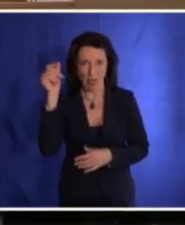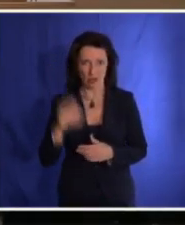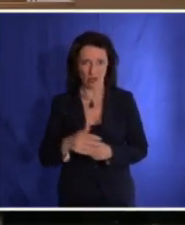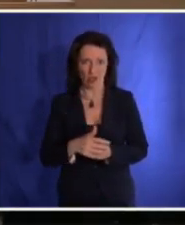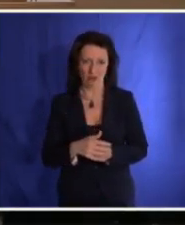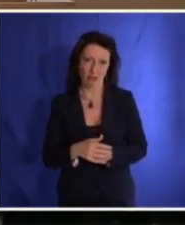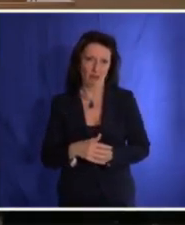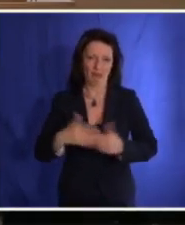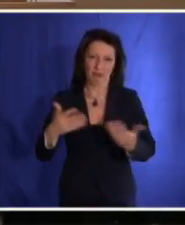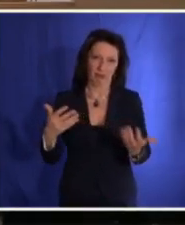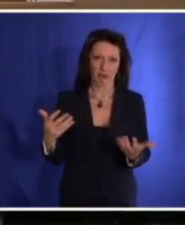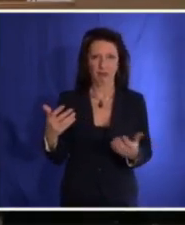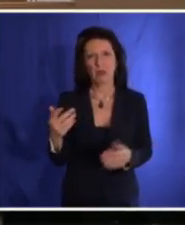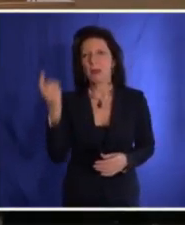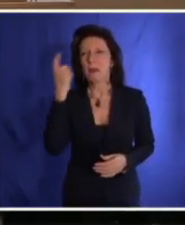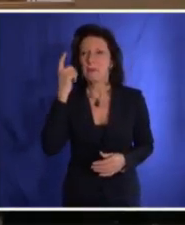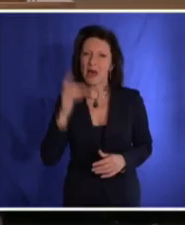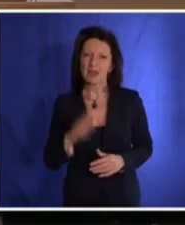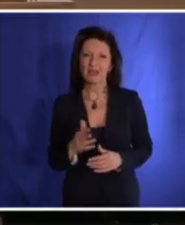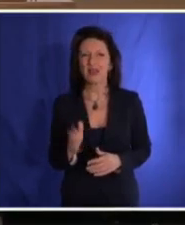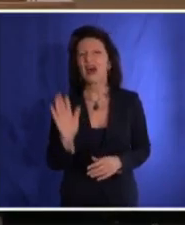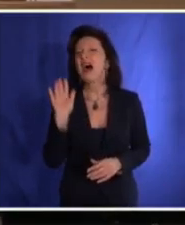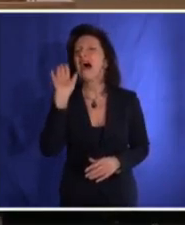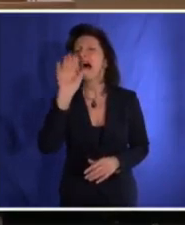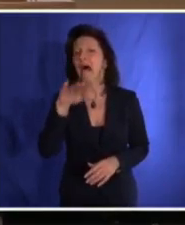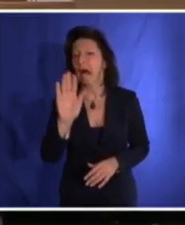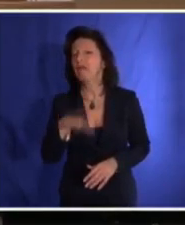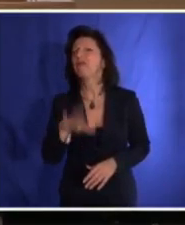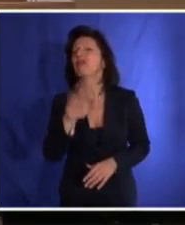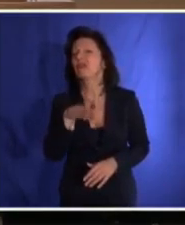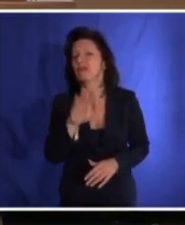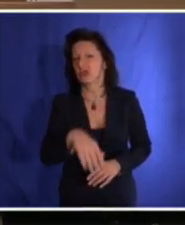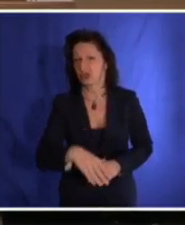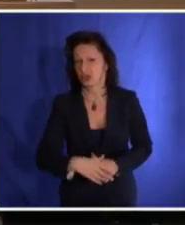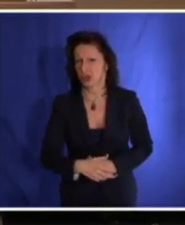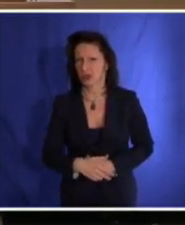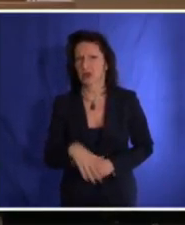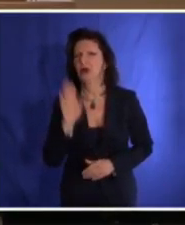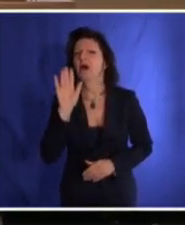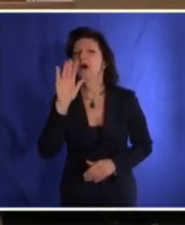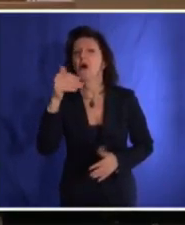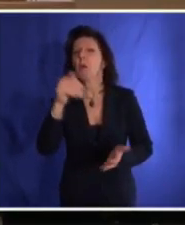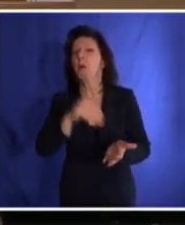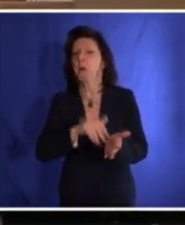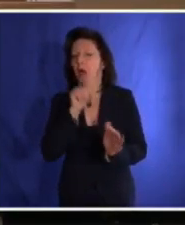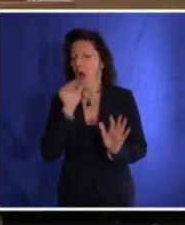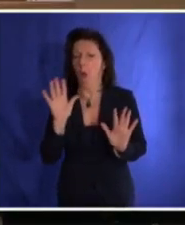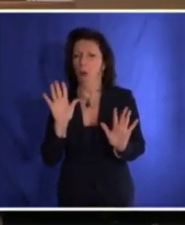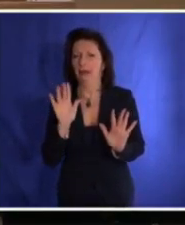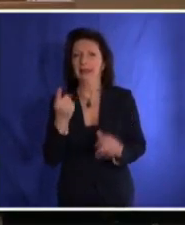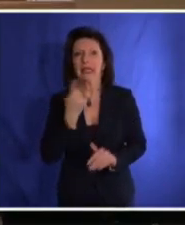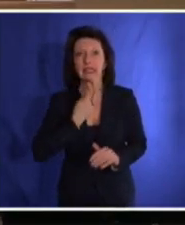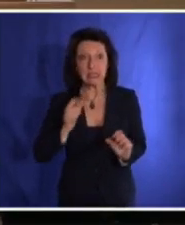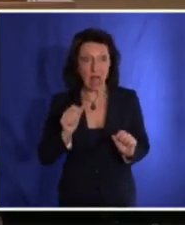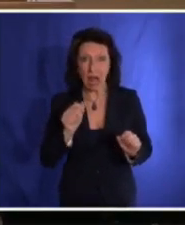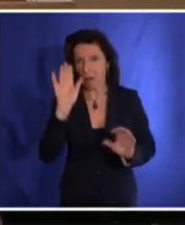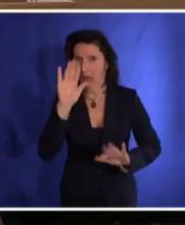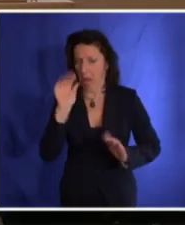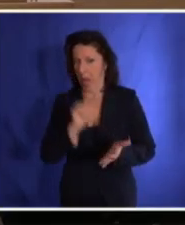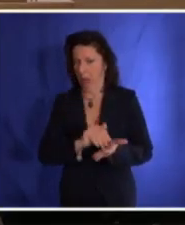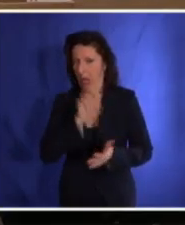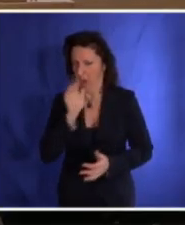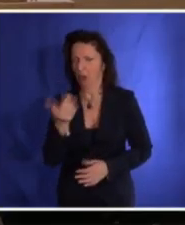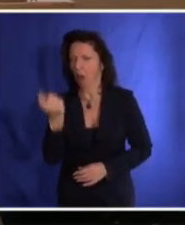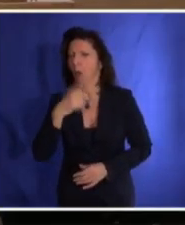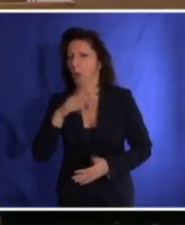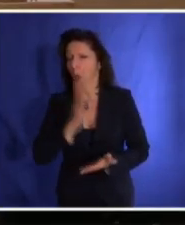einfach gemeint haben, na wird schon, brauchen wir eh nicht angreifen. Liebe